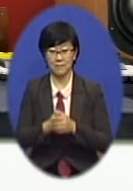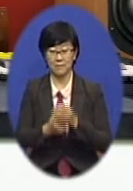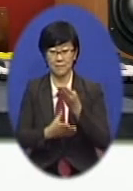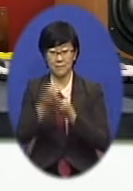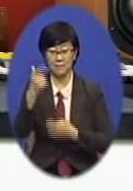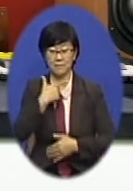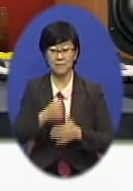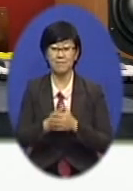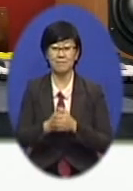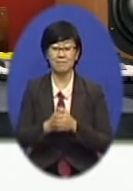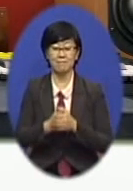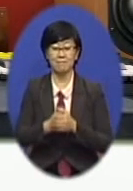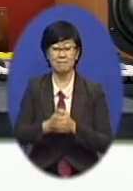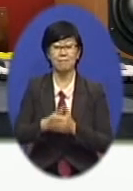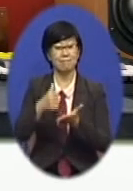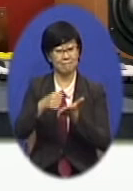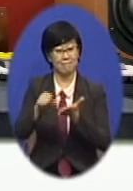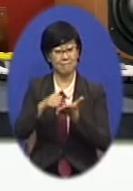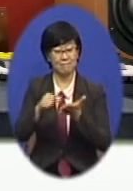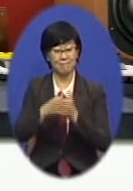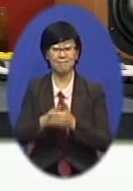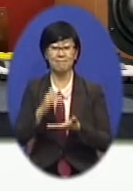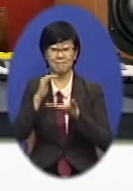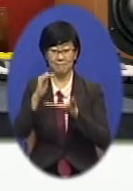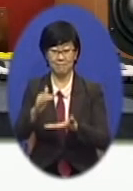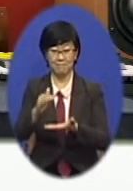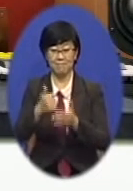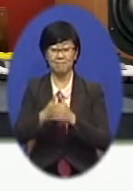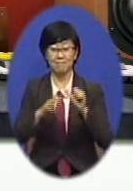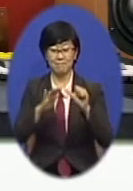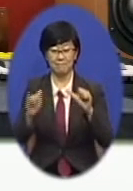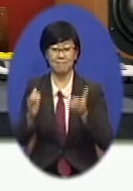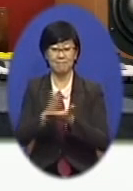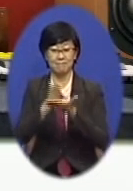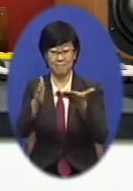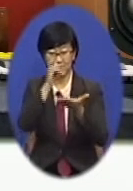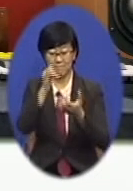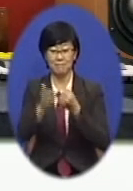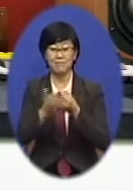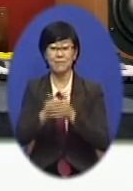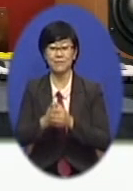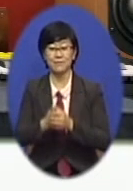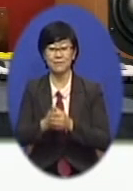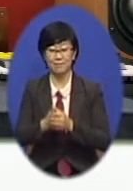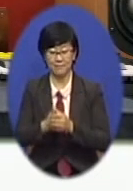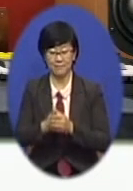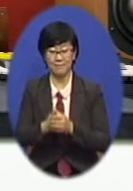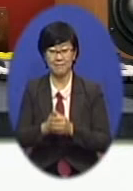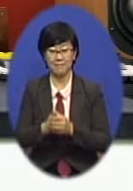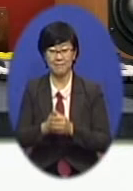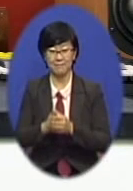통인을 염원하는 시스브로 제품을 여러분들에게 다섯 분에게 드리고 있으니까요. 자 이제 얼마 안